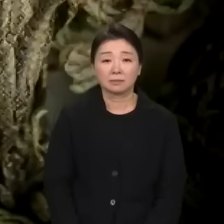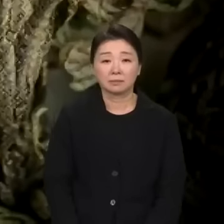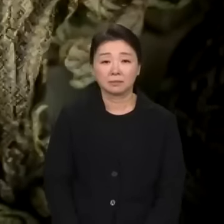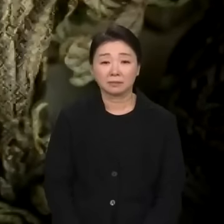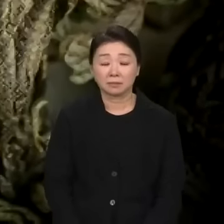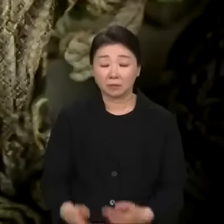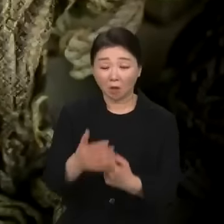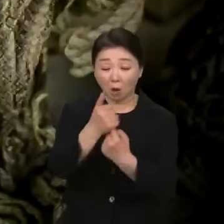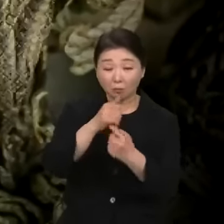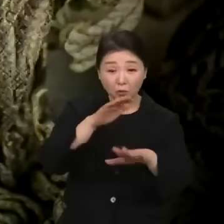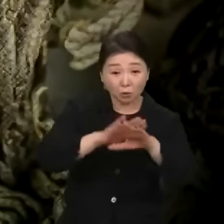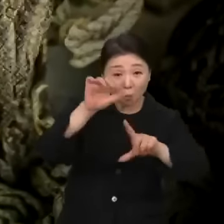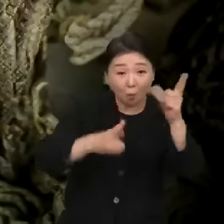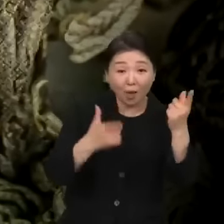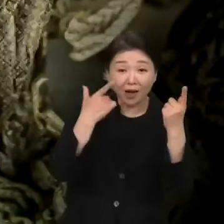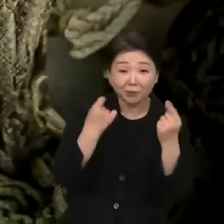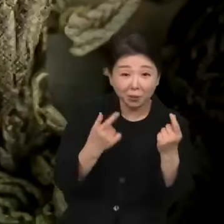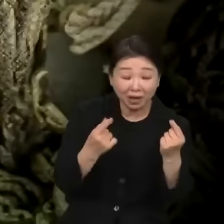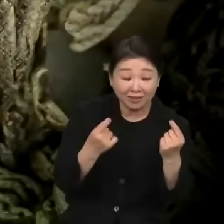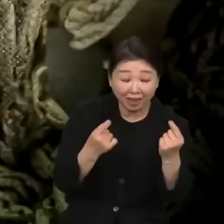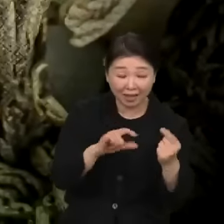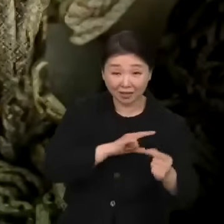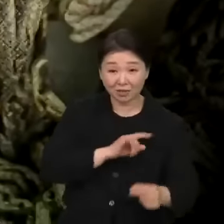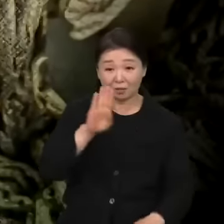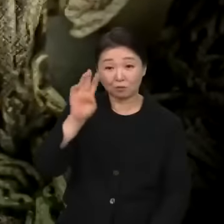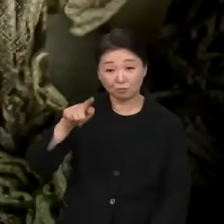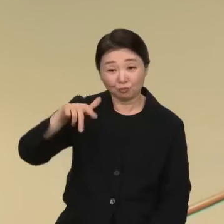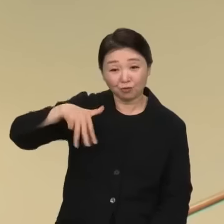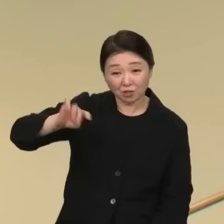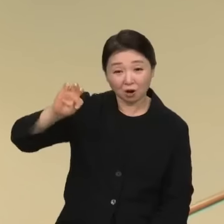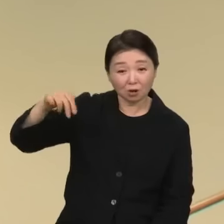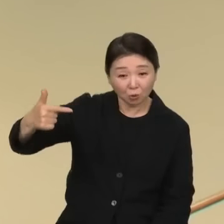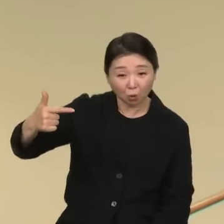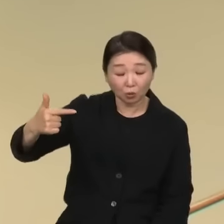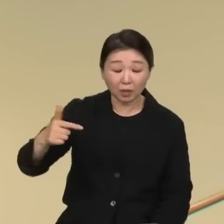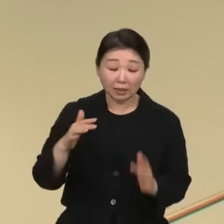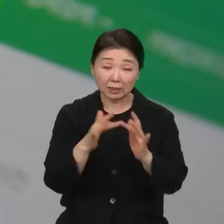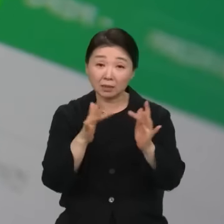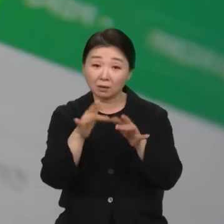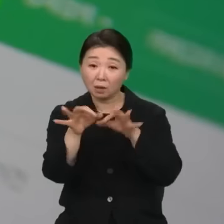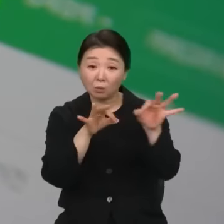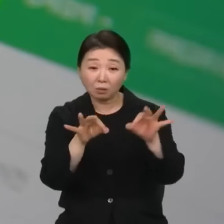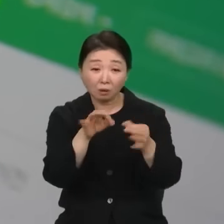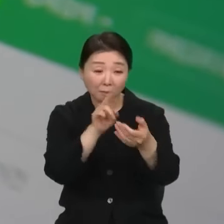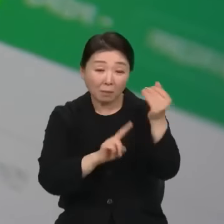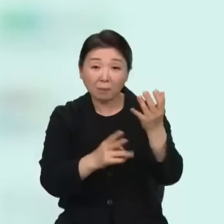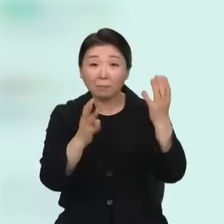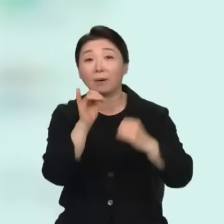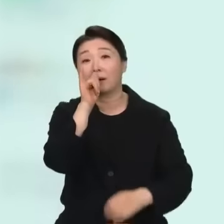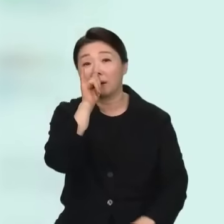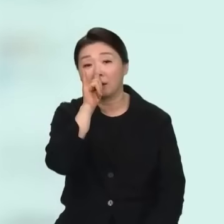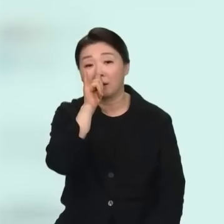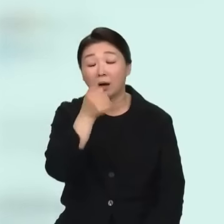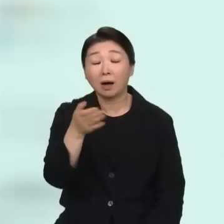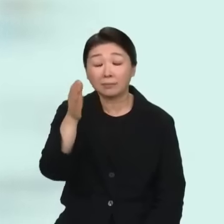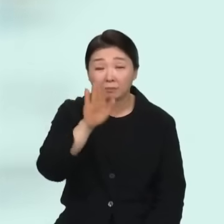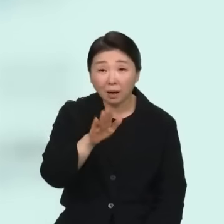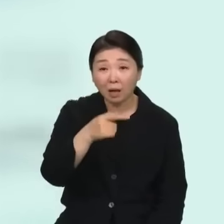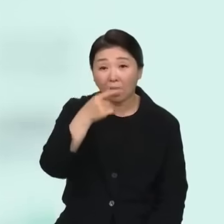부처손 모양처럼 생겼다고 해서 이름 붙여진 부처손. 온라인 쇼핑몰 여러 곳에서 판매하고 있었는데